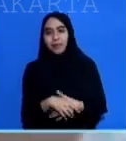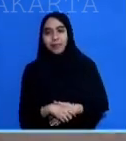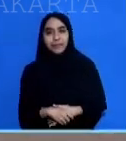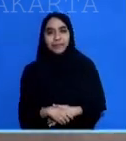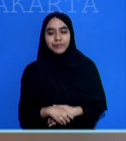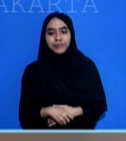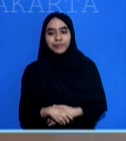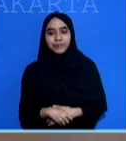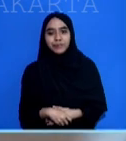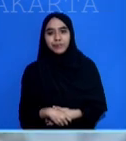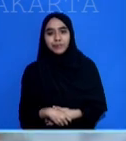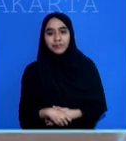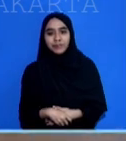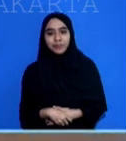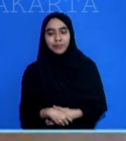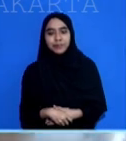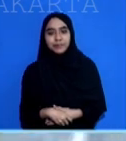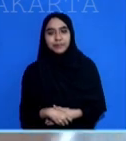Si basah, ada serai,